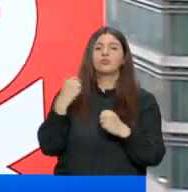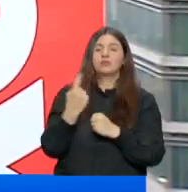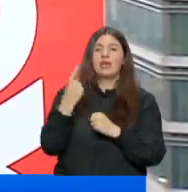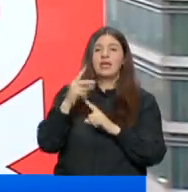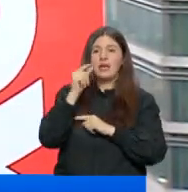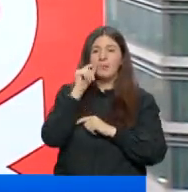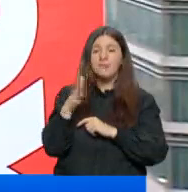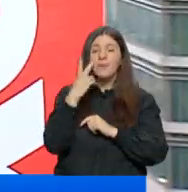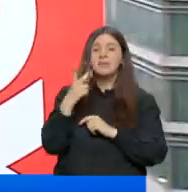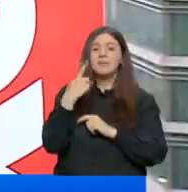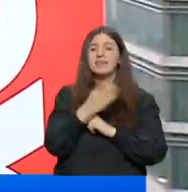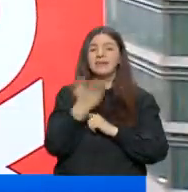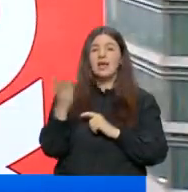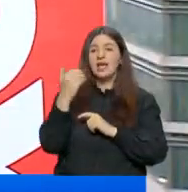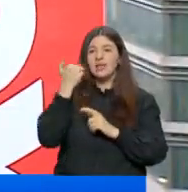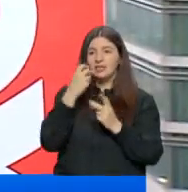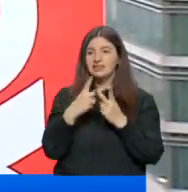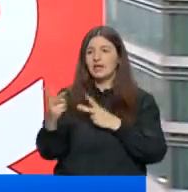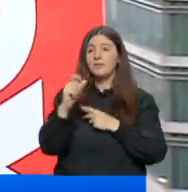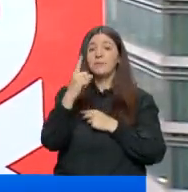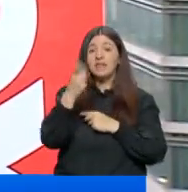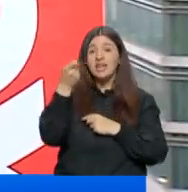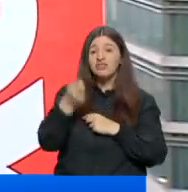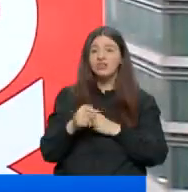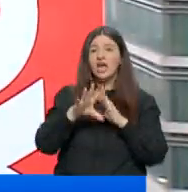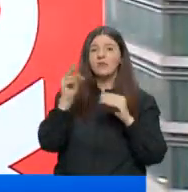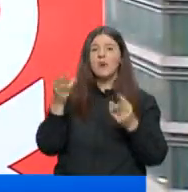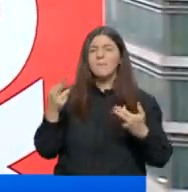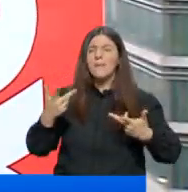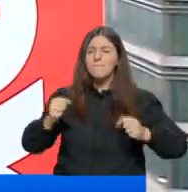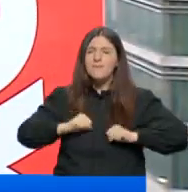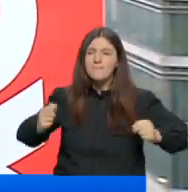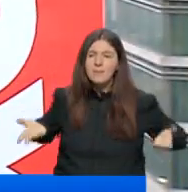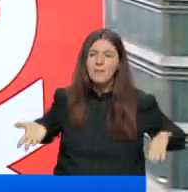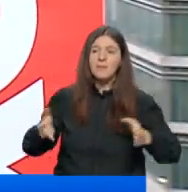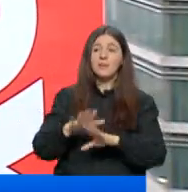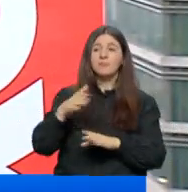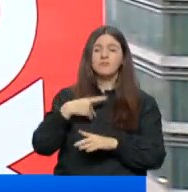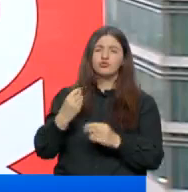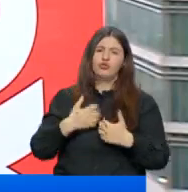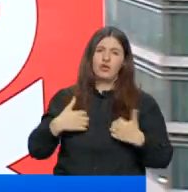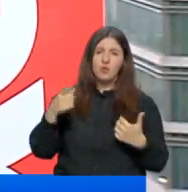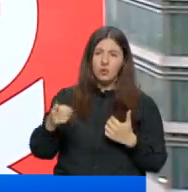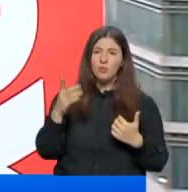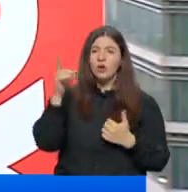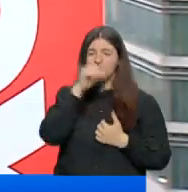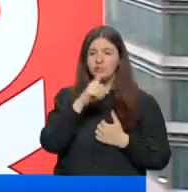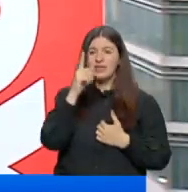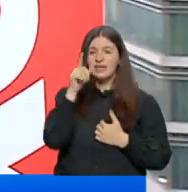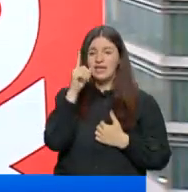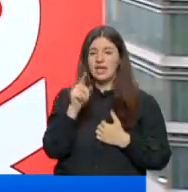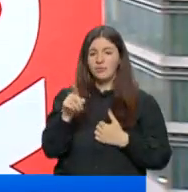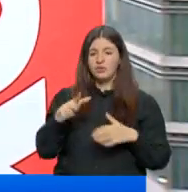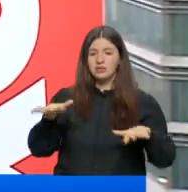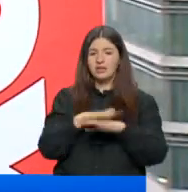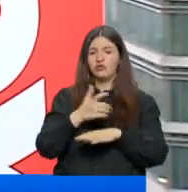Bey. Yani bakın 1000 tane yalanı dizin, 1000 tane gerçek hepsini yerle bir eder. Ben buna çok güveniyorum. O yüzden ilk bu